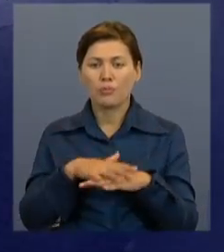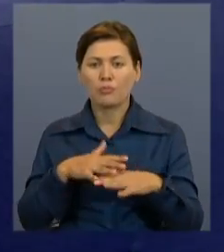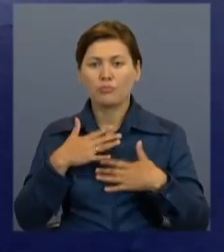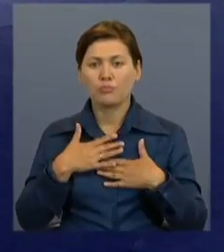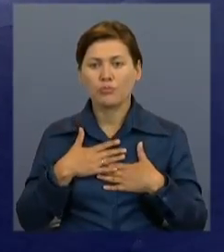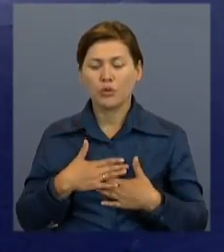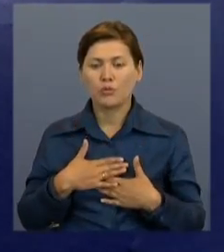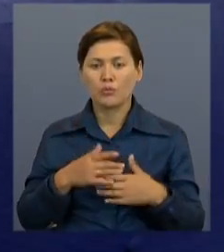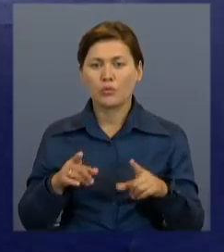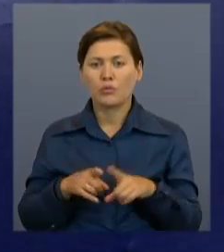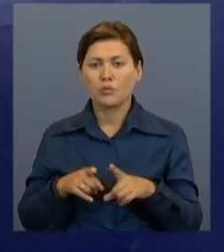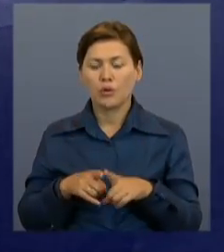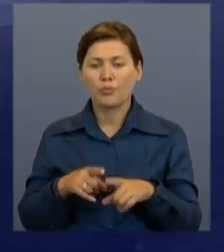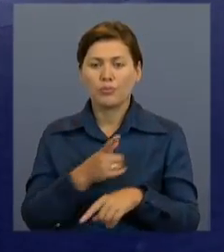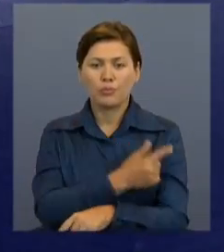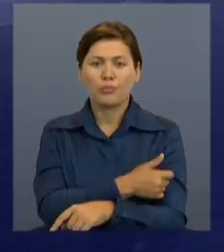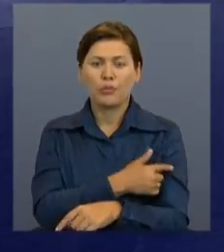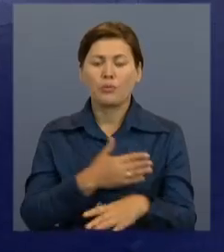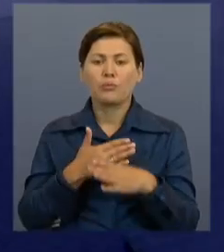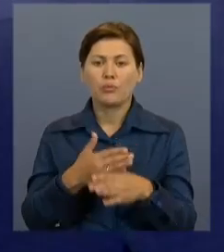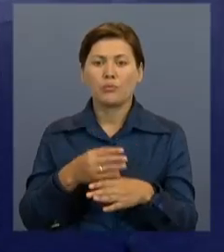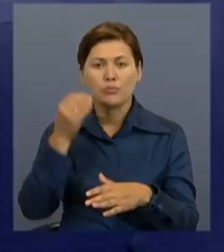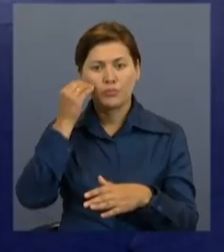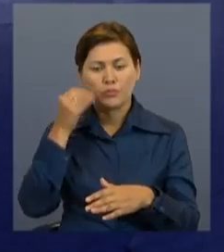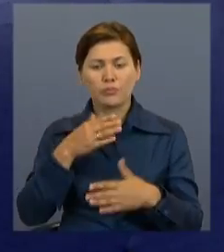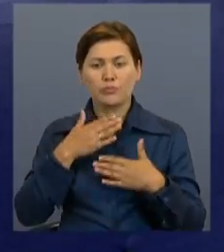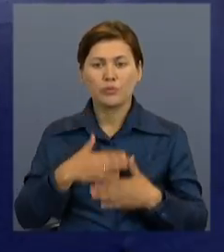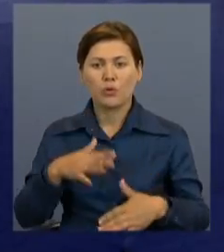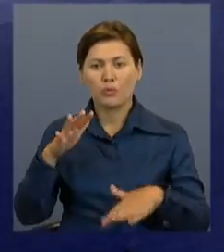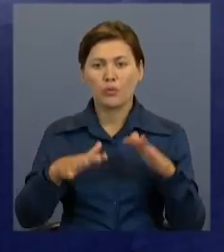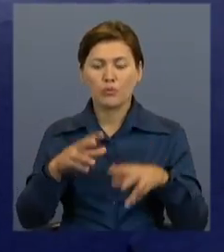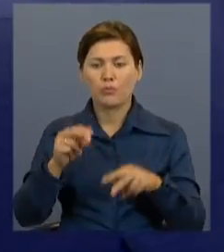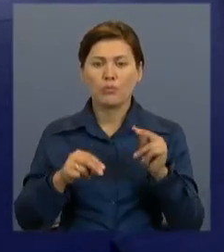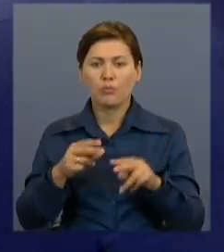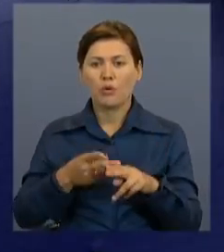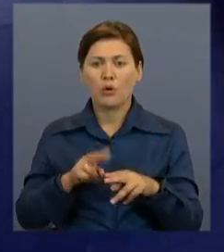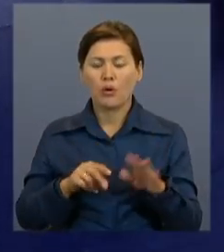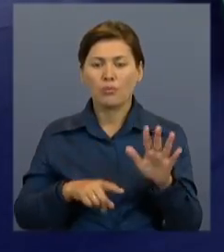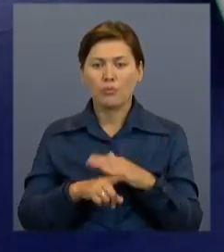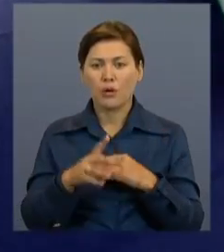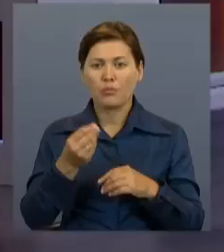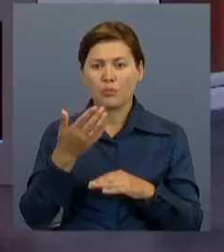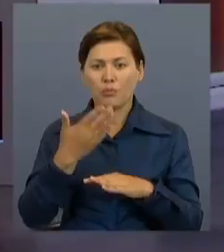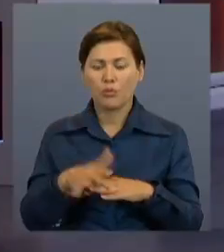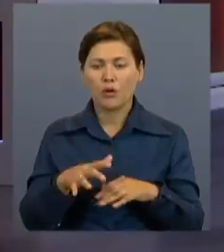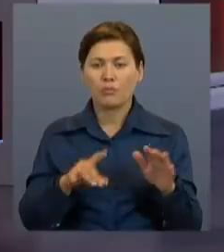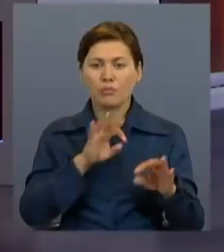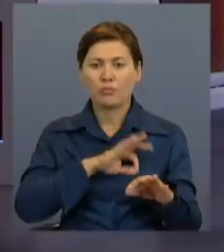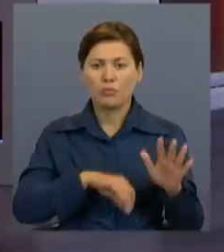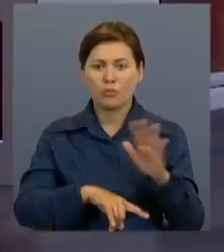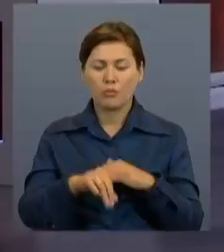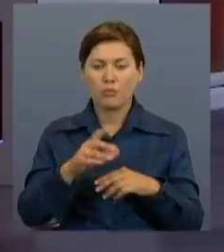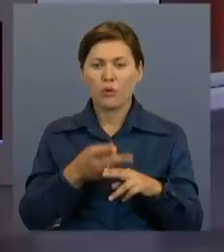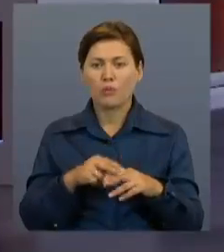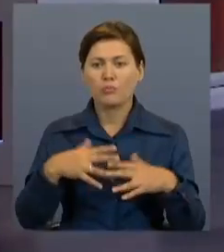қанағаттану медициналық көмектің сапасына қанағаттану деңгейін ескере отырып қана қаржыландыру іске асырылатын болады.